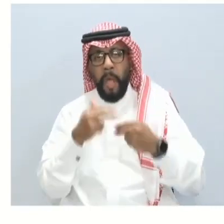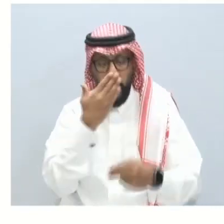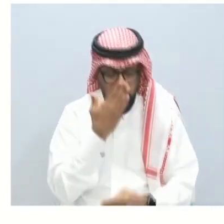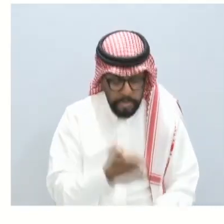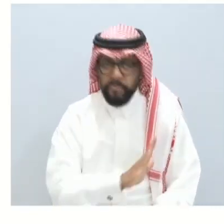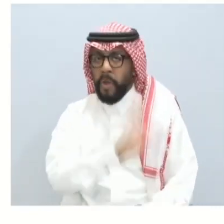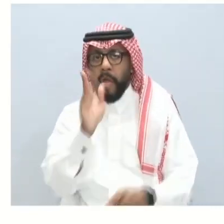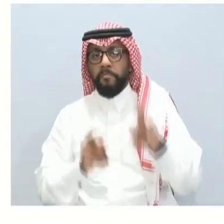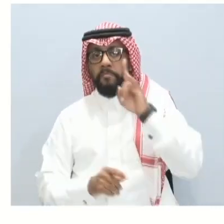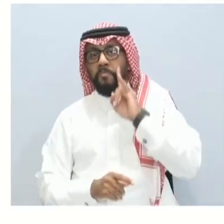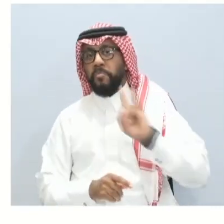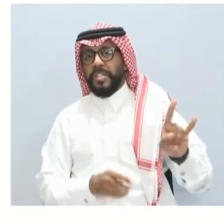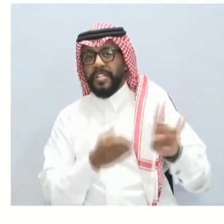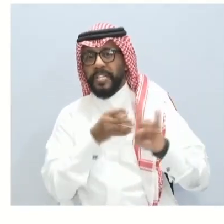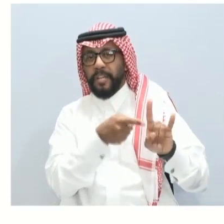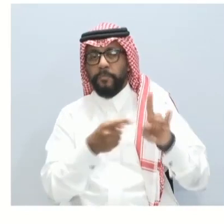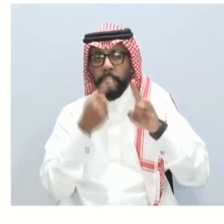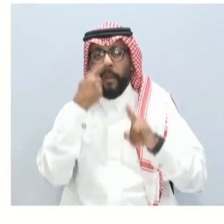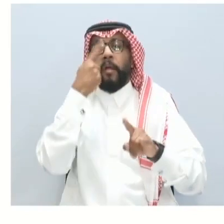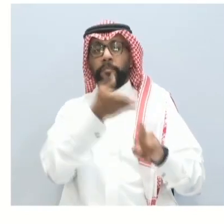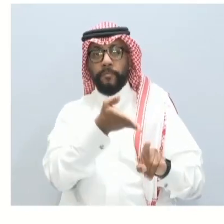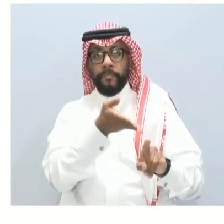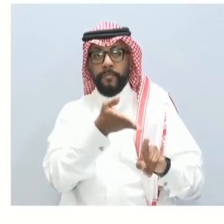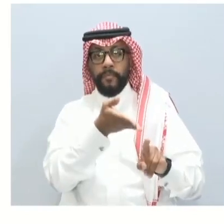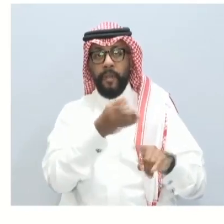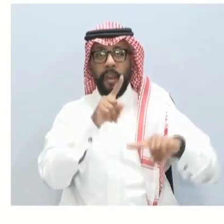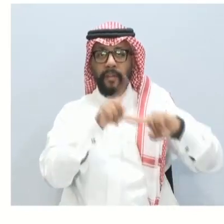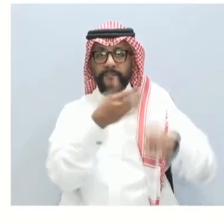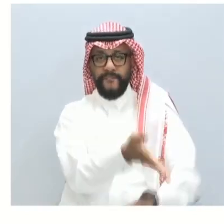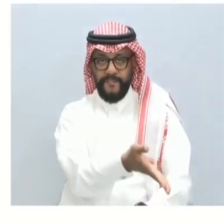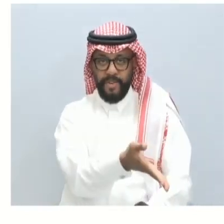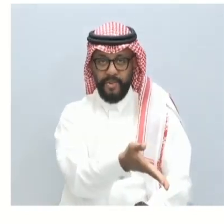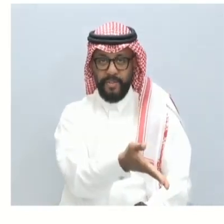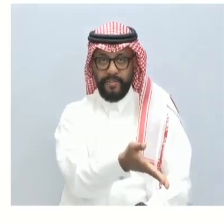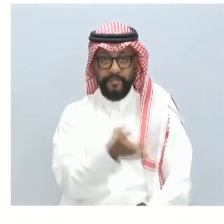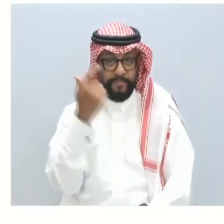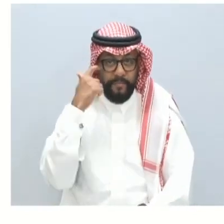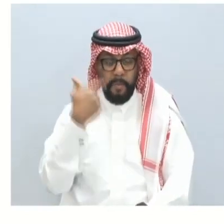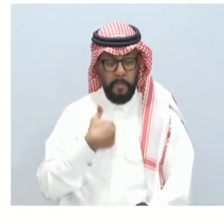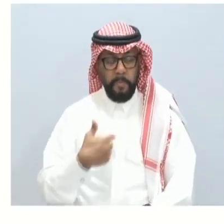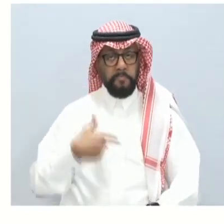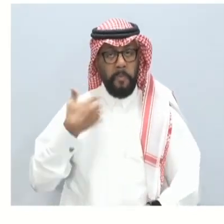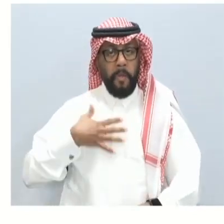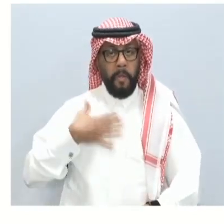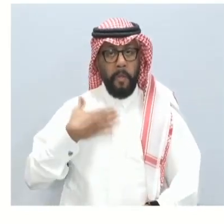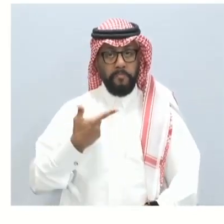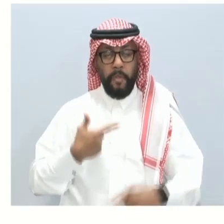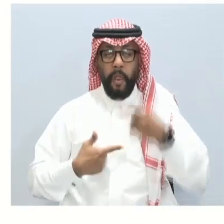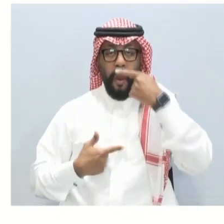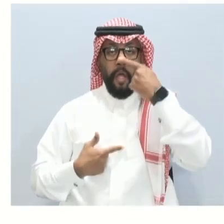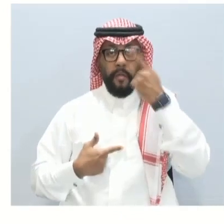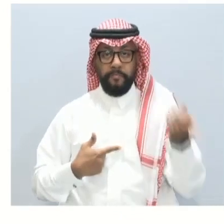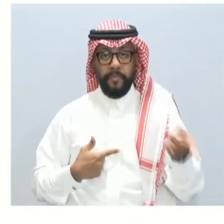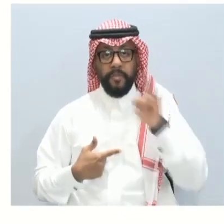على هذا القسم وهو كفر الايباى والاستكبار التعنت والكبر هذا من